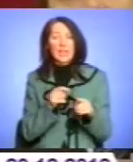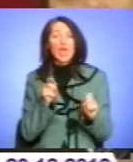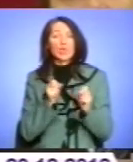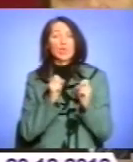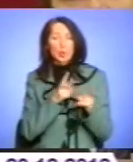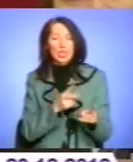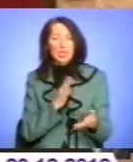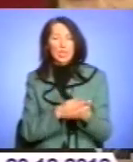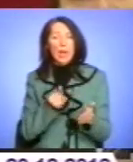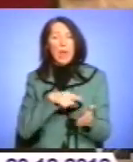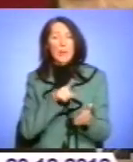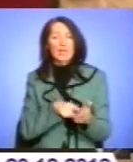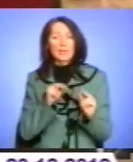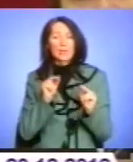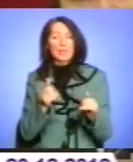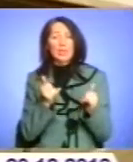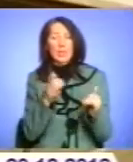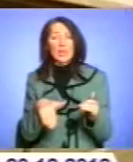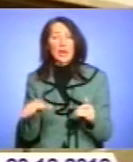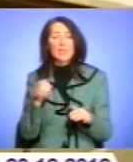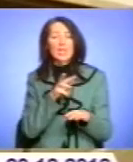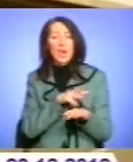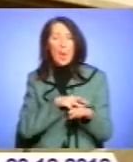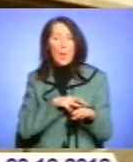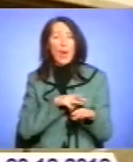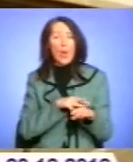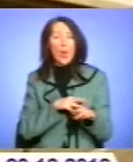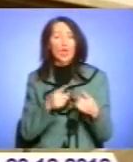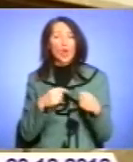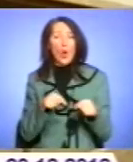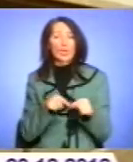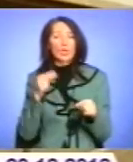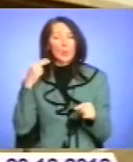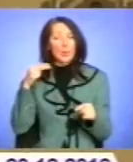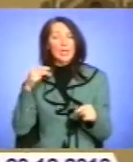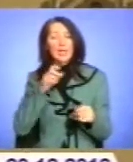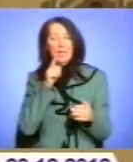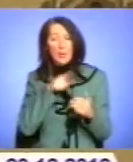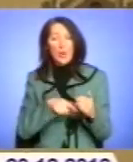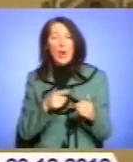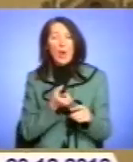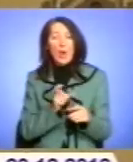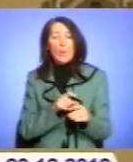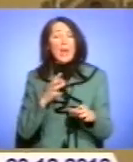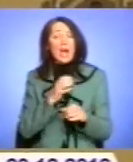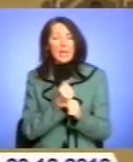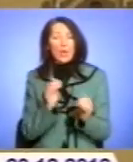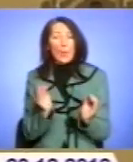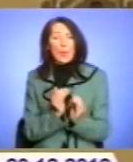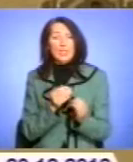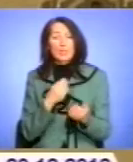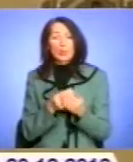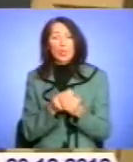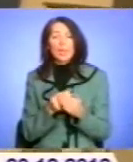честі для всіх правоохоронних органів. Президент запевнив, попри економічну кризу та обмеженість бюджетних ресурсів, влада